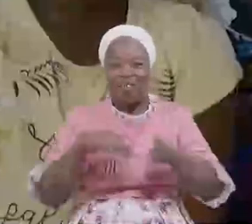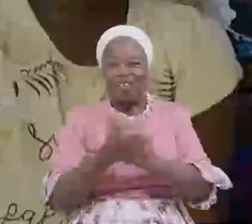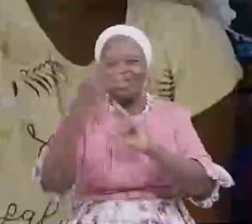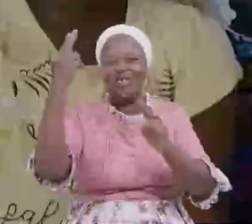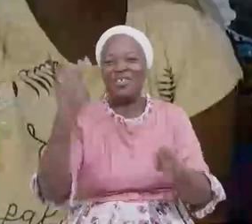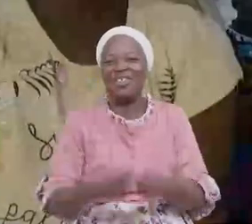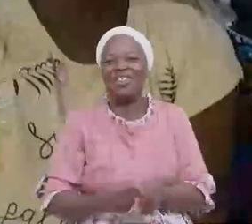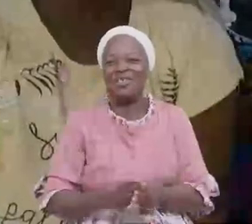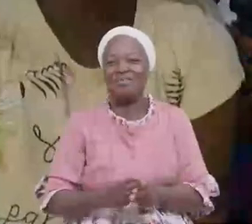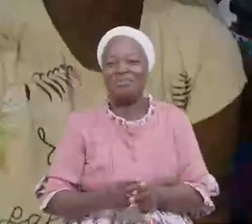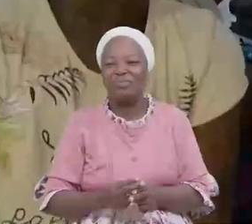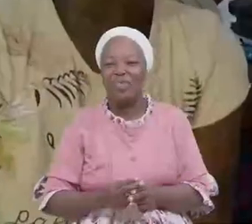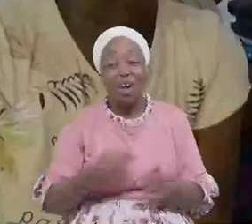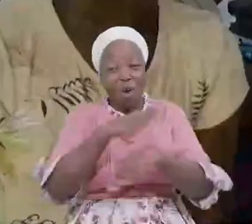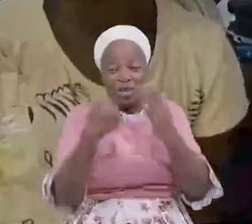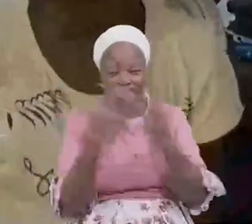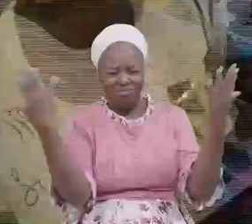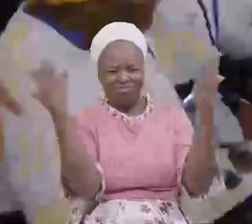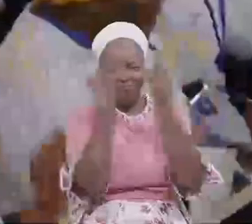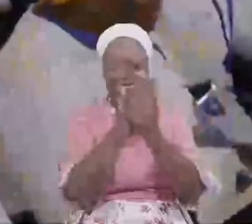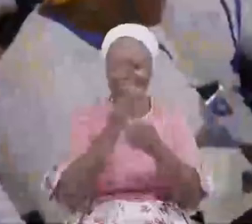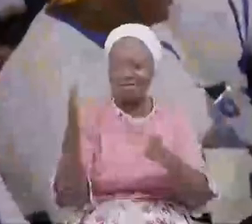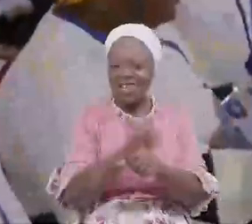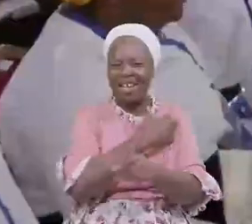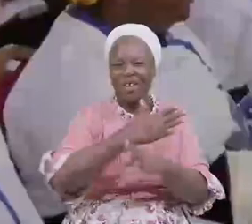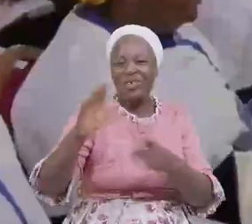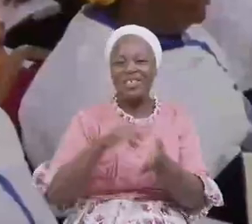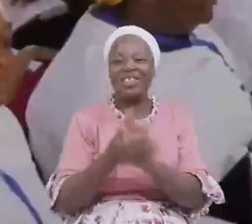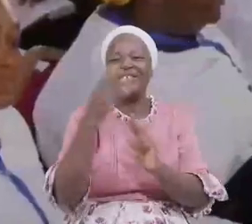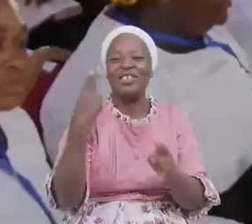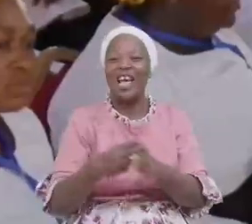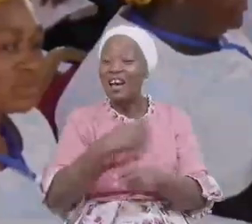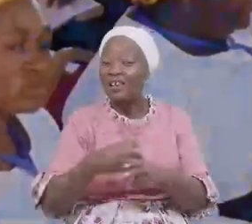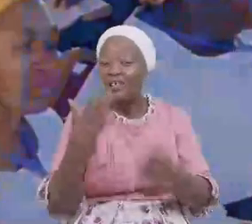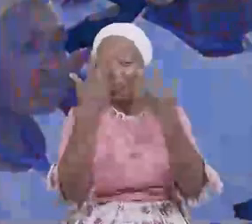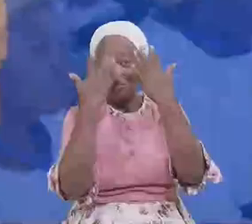ténèbres. Les ténèbres seront ôtées.